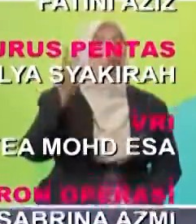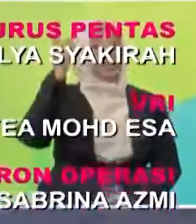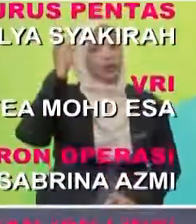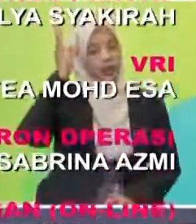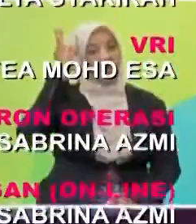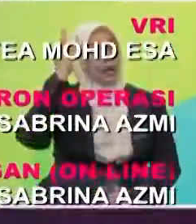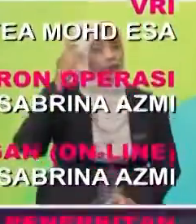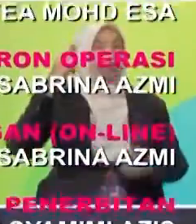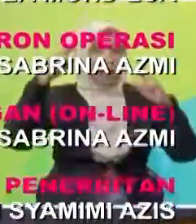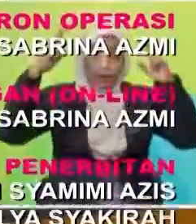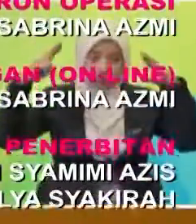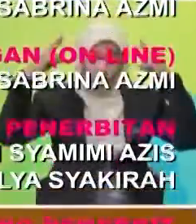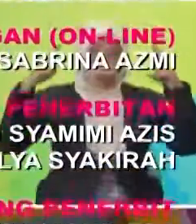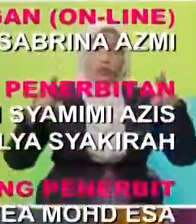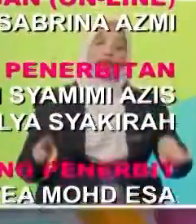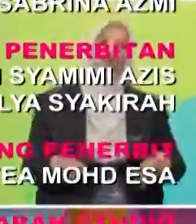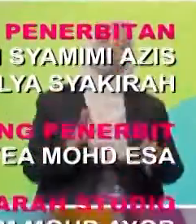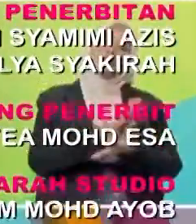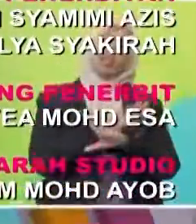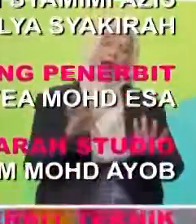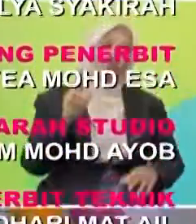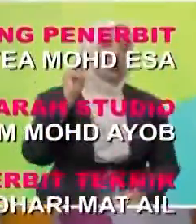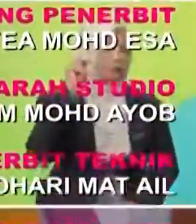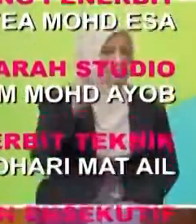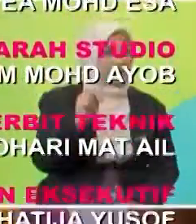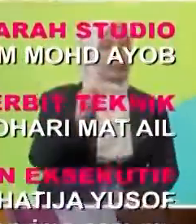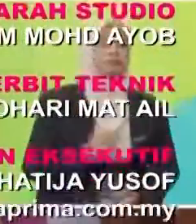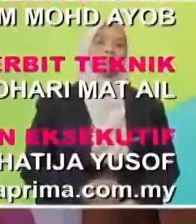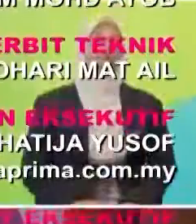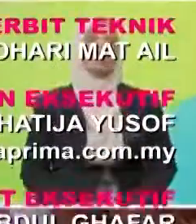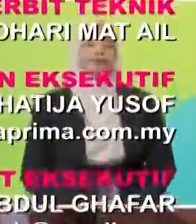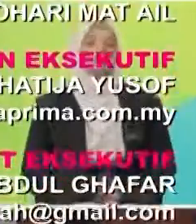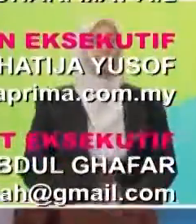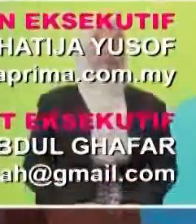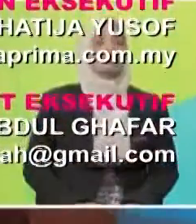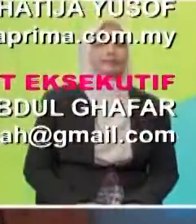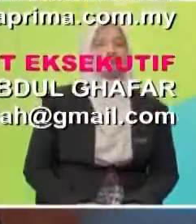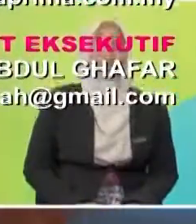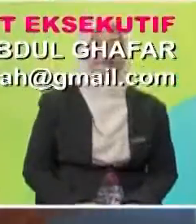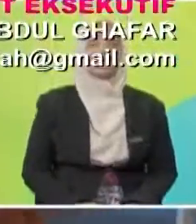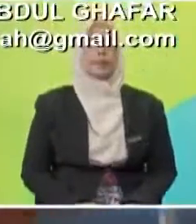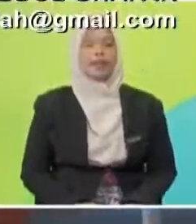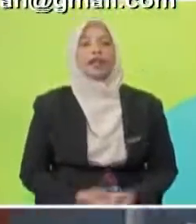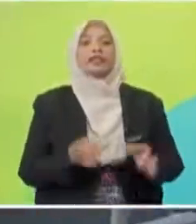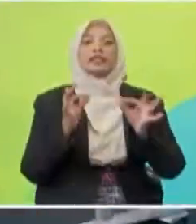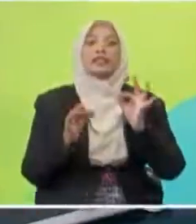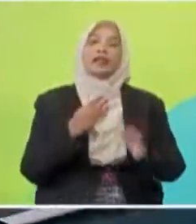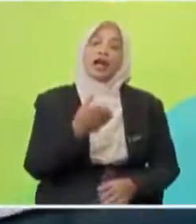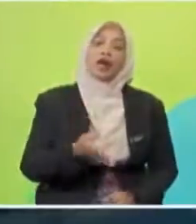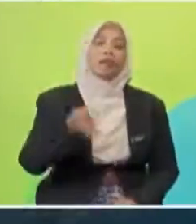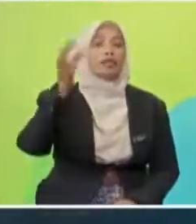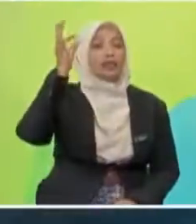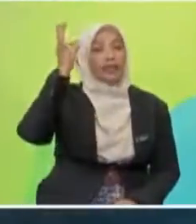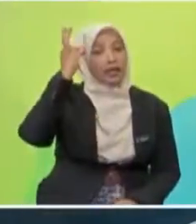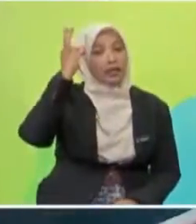kau fikirkan ragu-ragu, usahamu tidak menentu. Jika